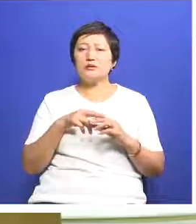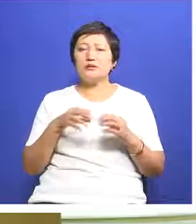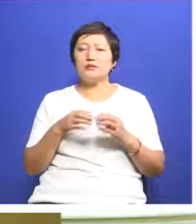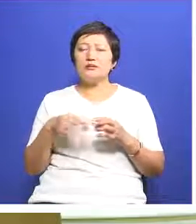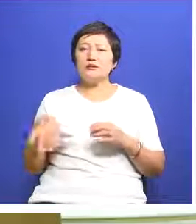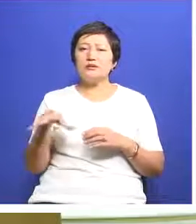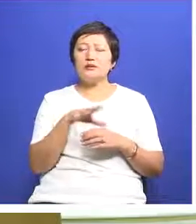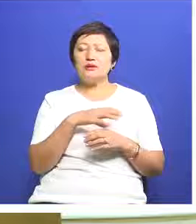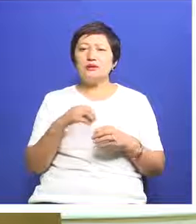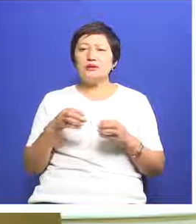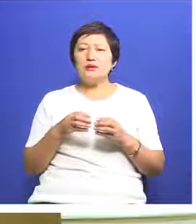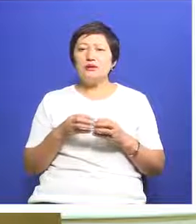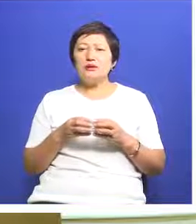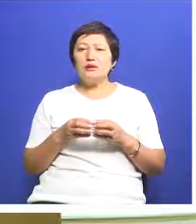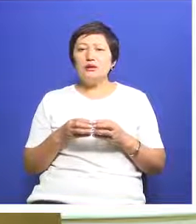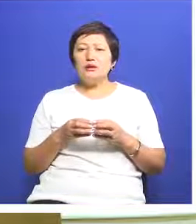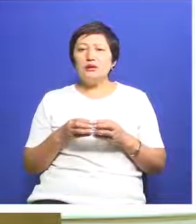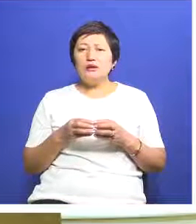мынау